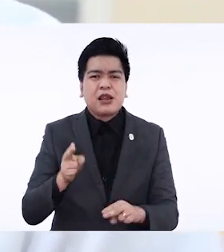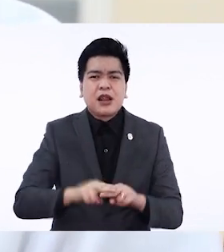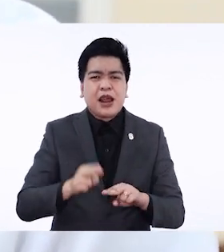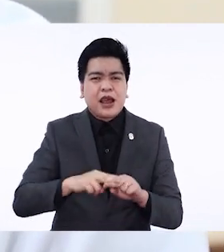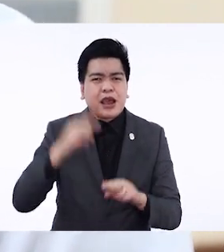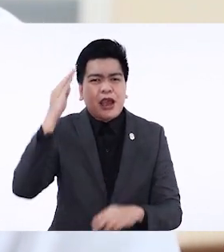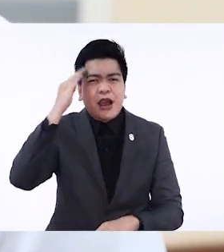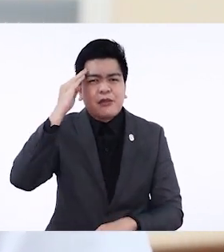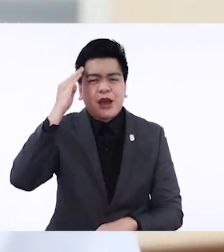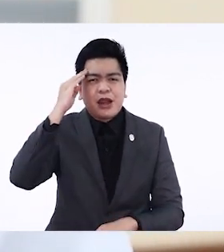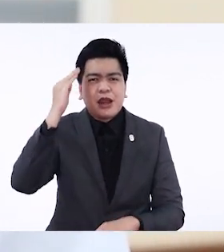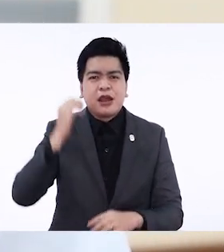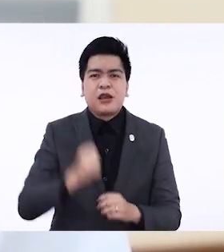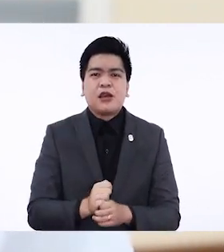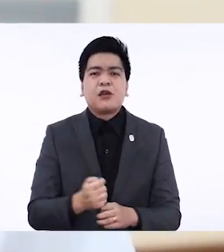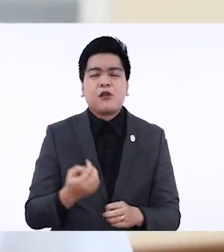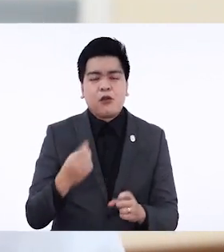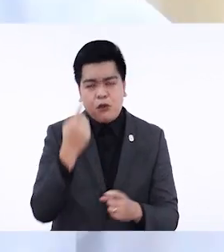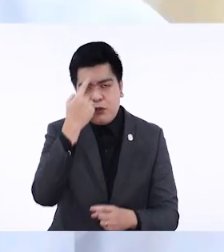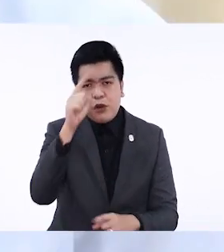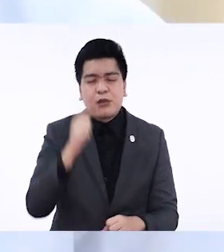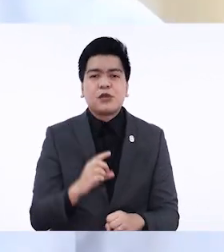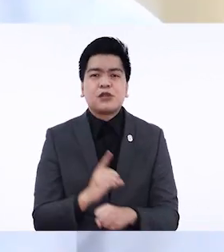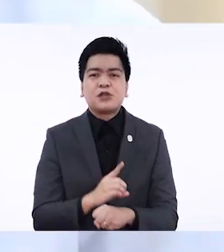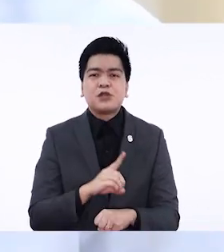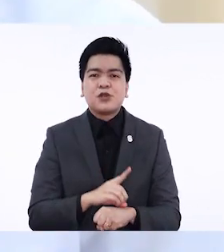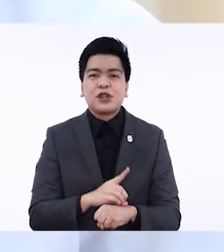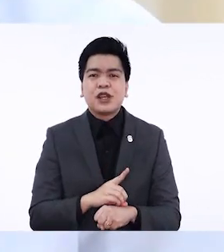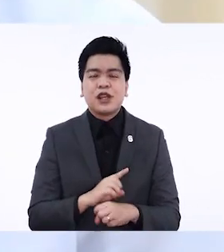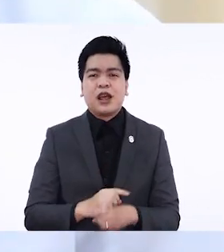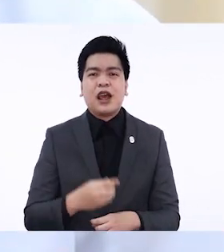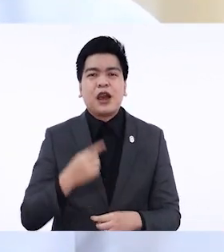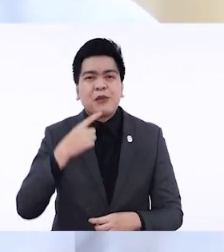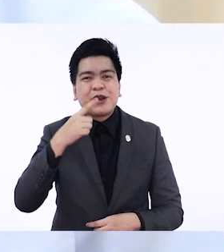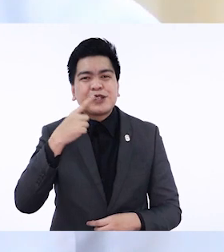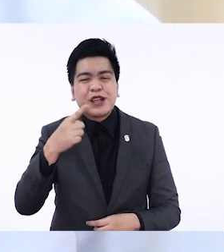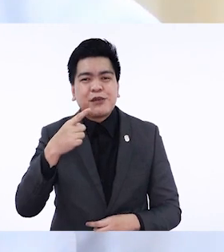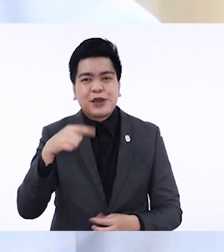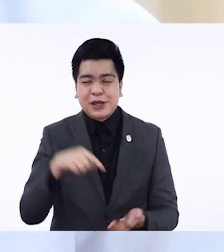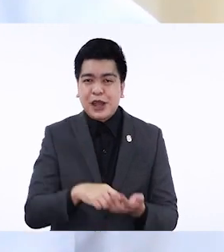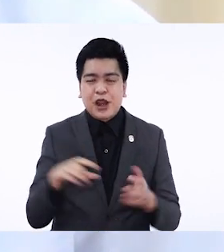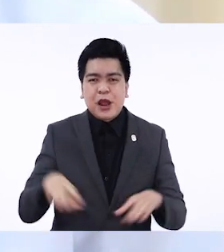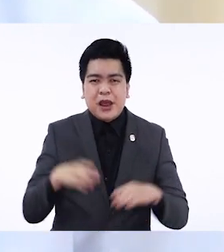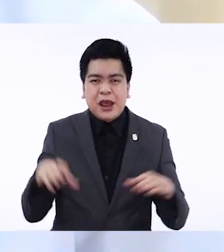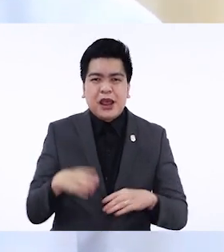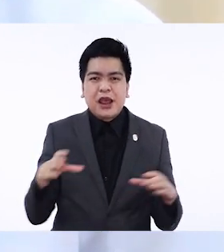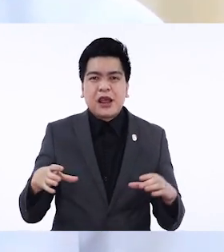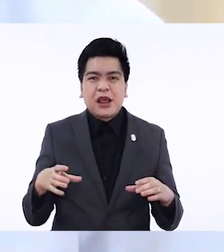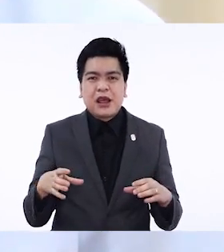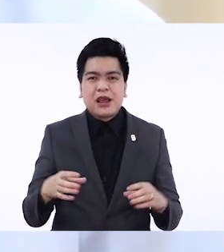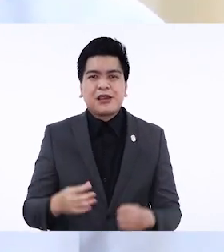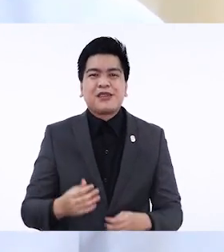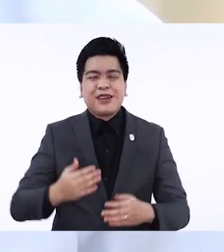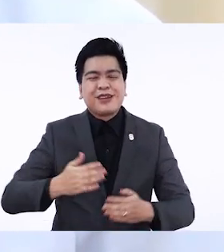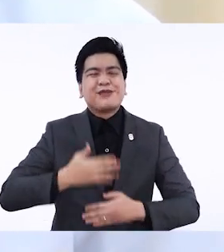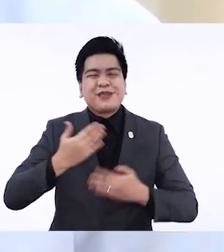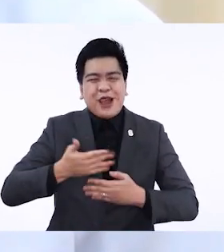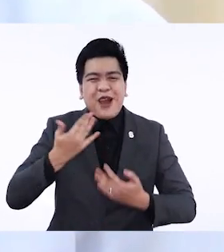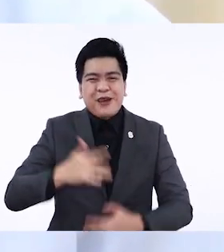kalaman para po sa aming pagtupad. Ang masasabi ko lang po sa aktibidad na ito ay nakasaya po ng